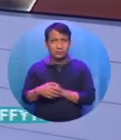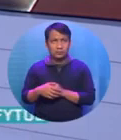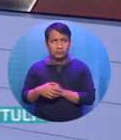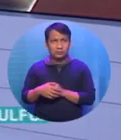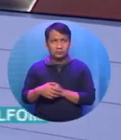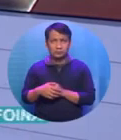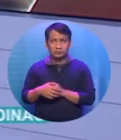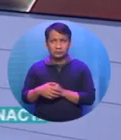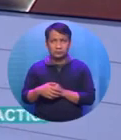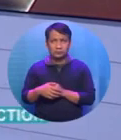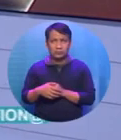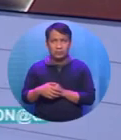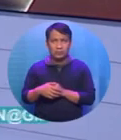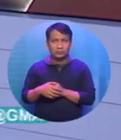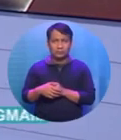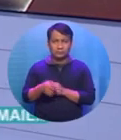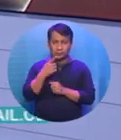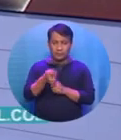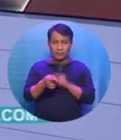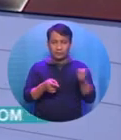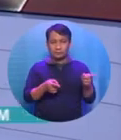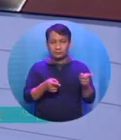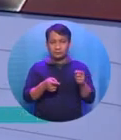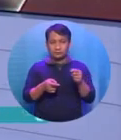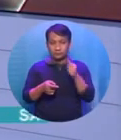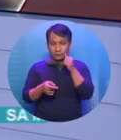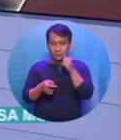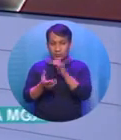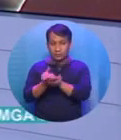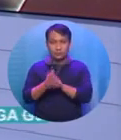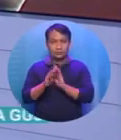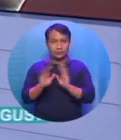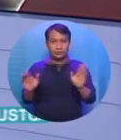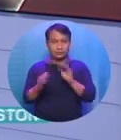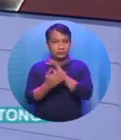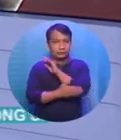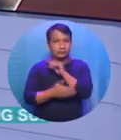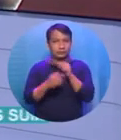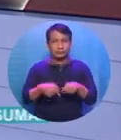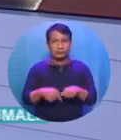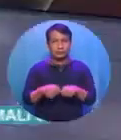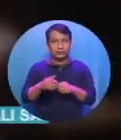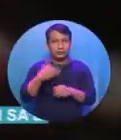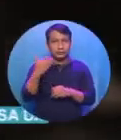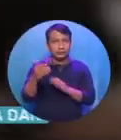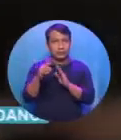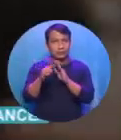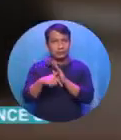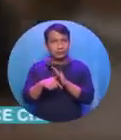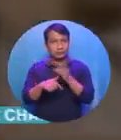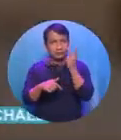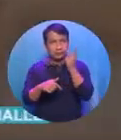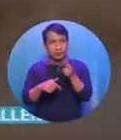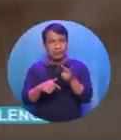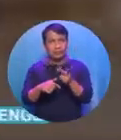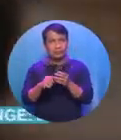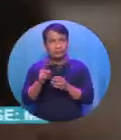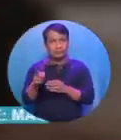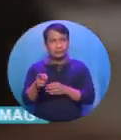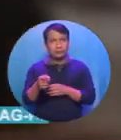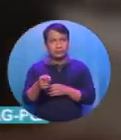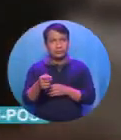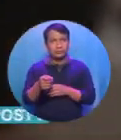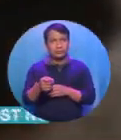Okay, misis niya yung babae. Okay, hindi siya yung foreigner. Ayan, mamaya-maya makita nyo. Okay,